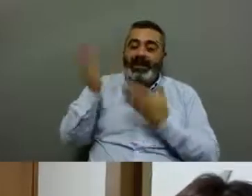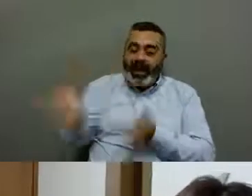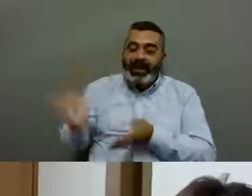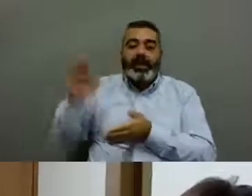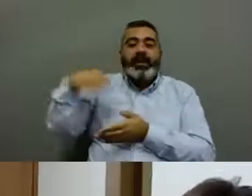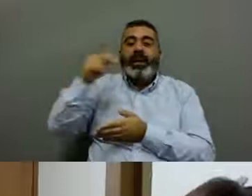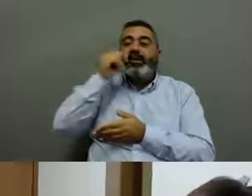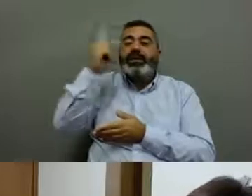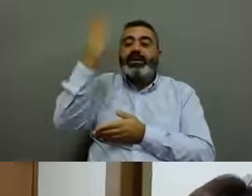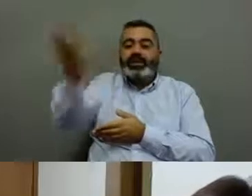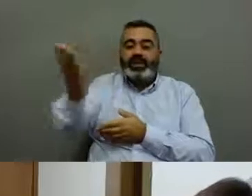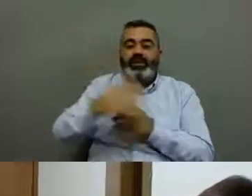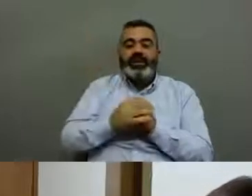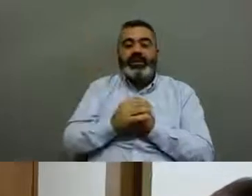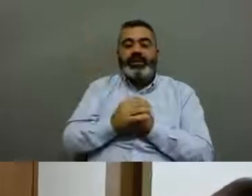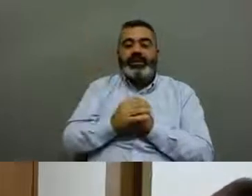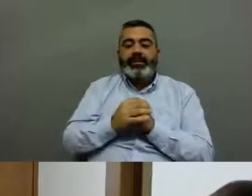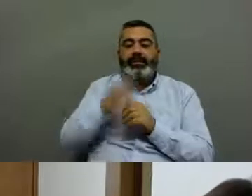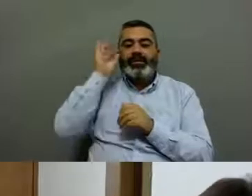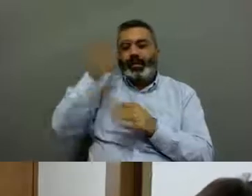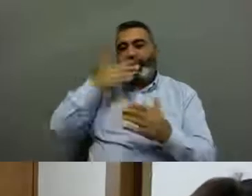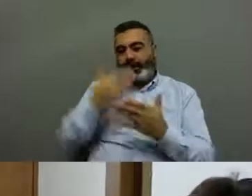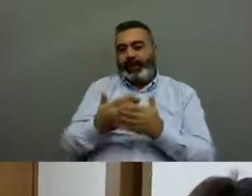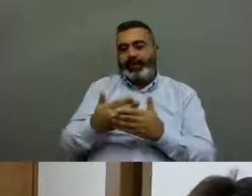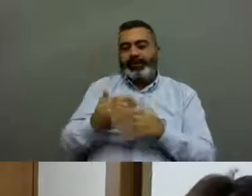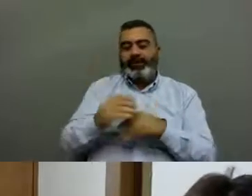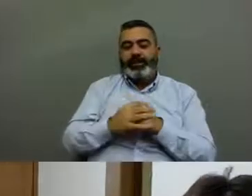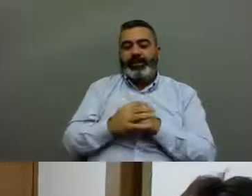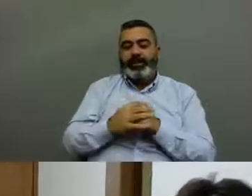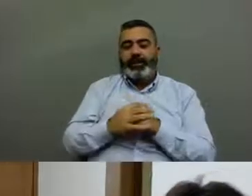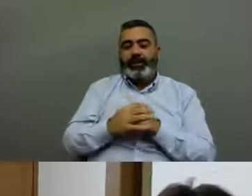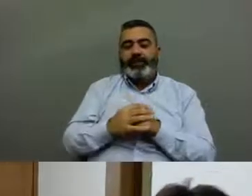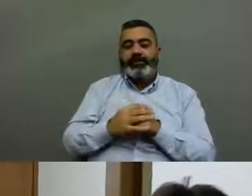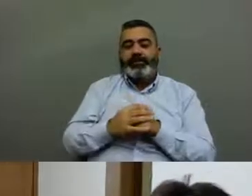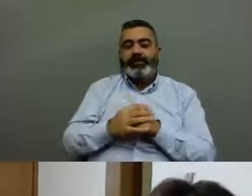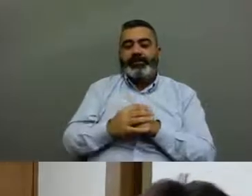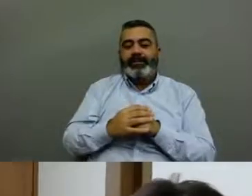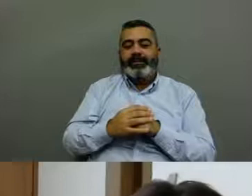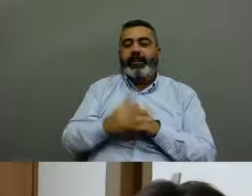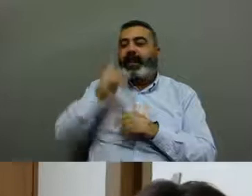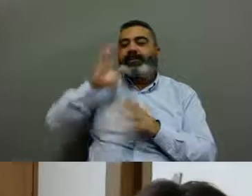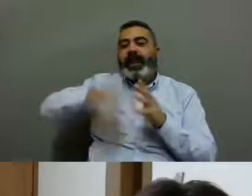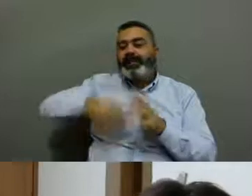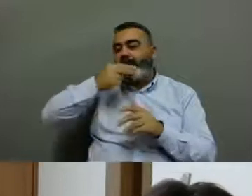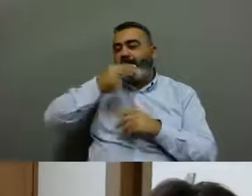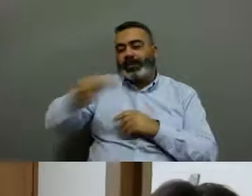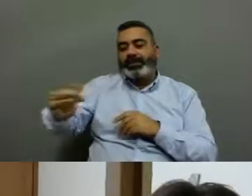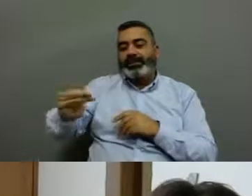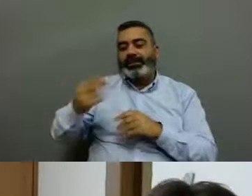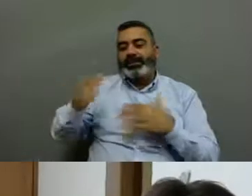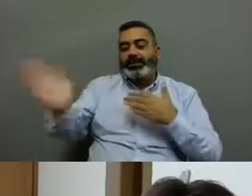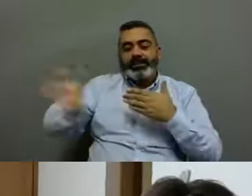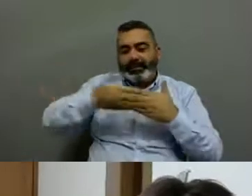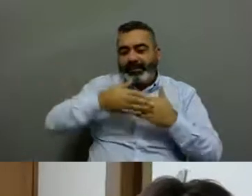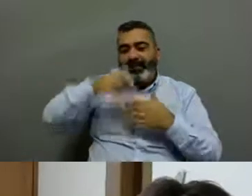κύριο Κίτσιο για να πουν έτσι μια πρόταση στο κλείσιμο αυτής